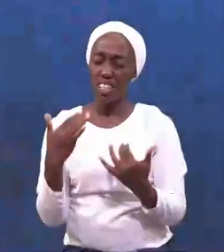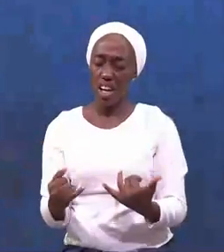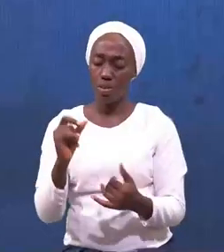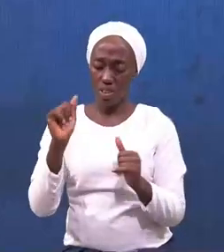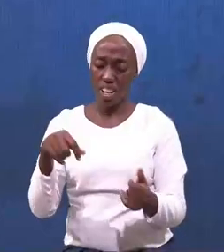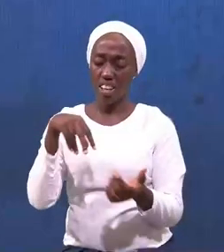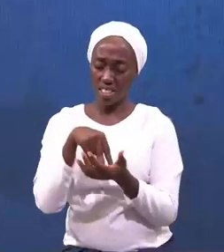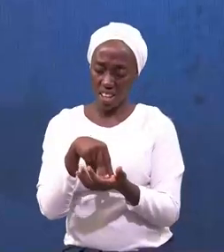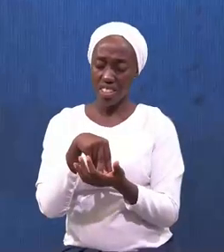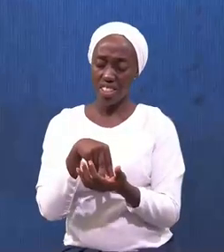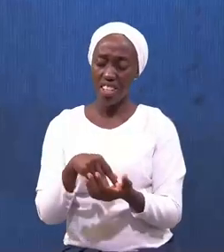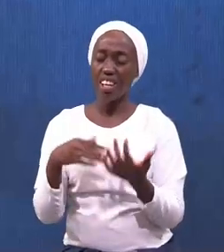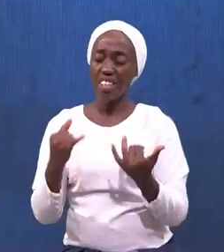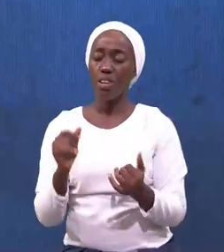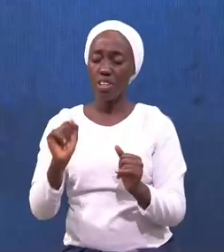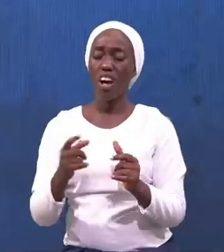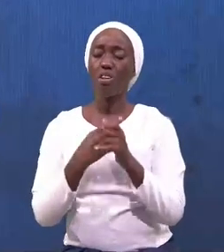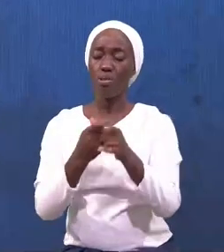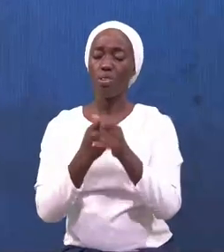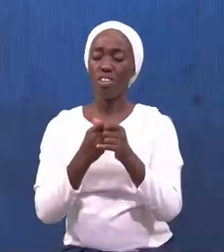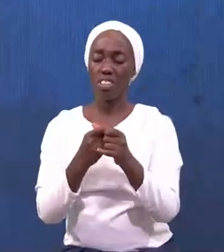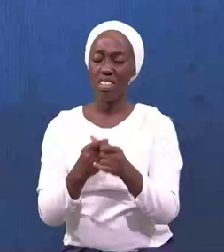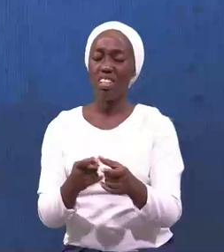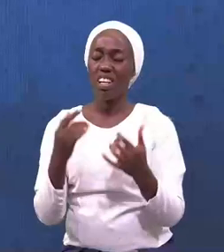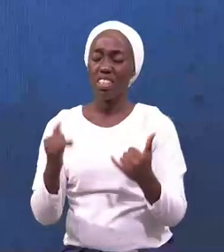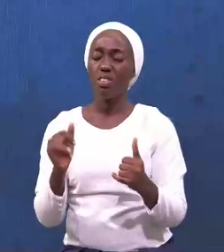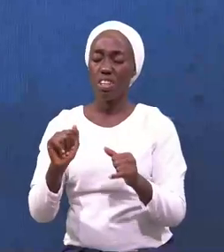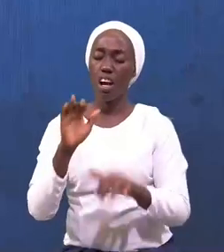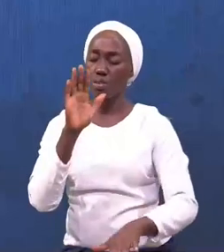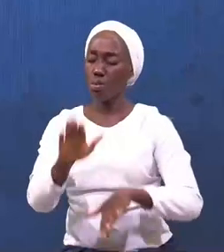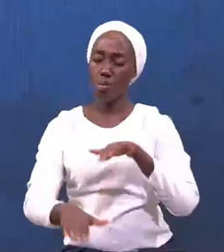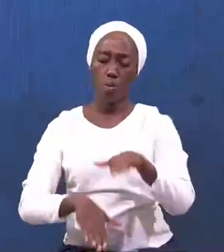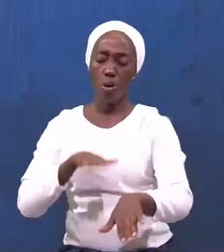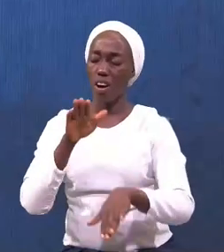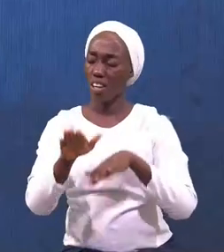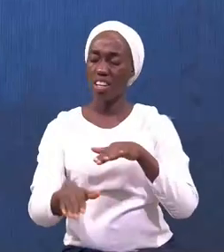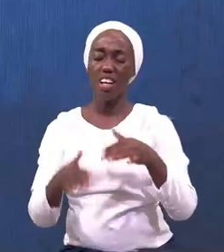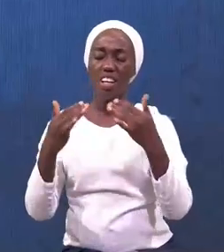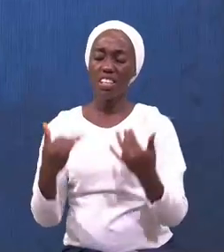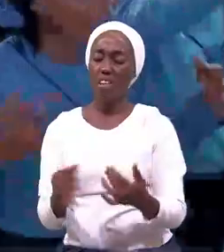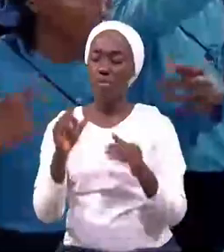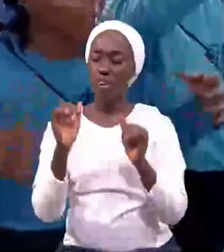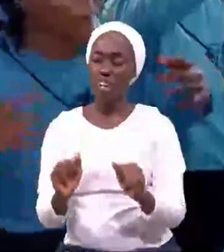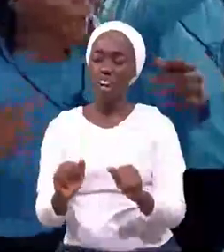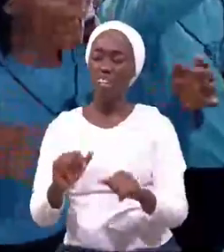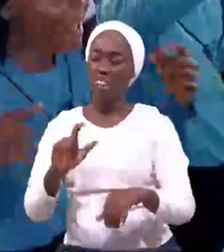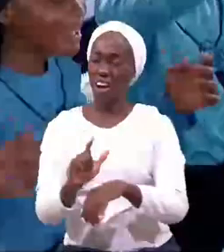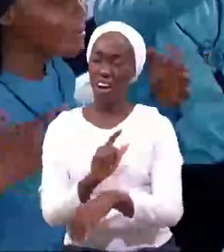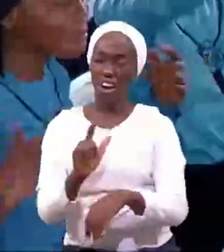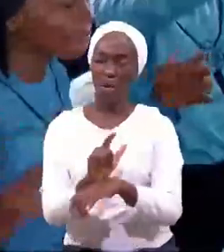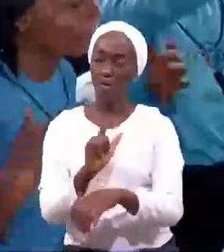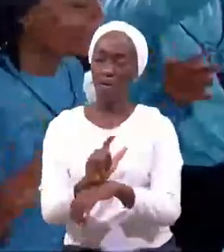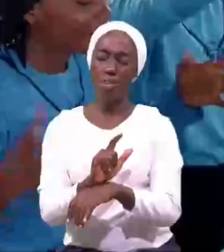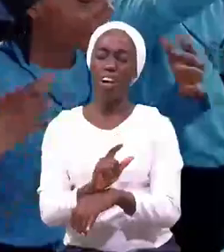Maintenant, tu pourras tenir. Tu pourras courir. Tu pourras marcher. Tu peux